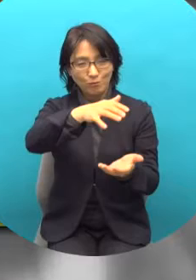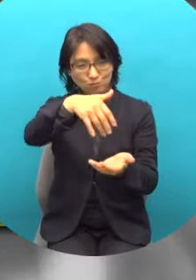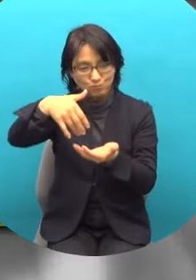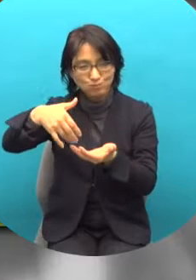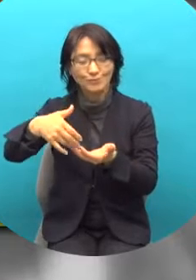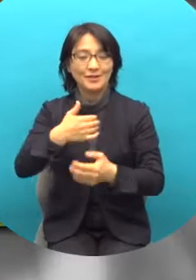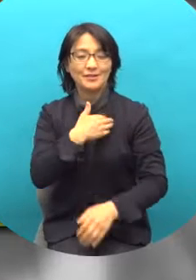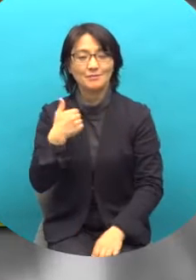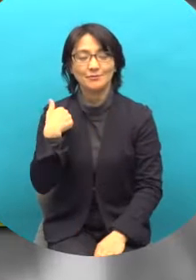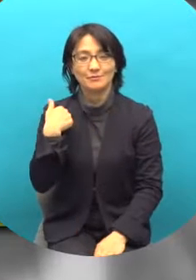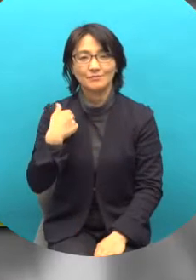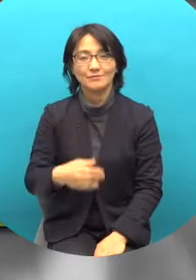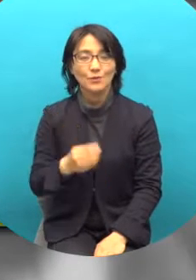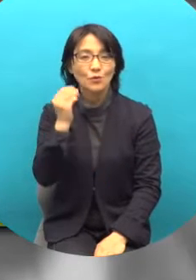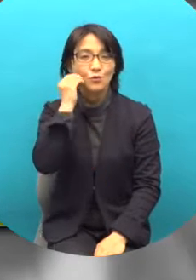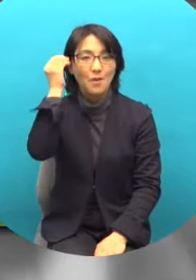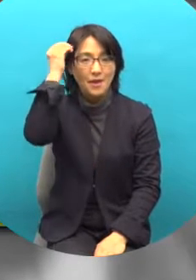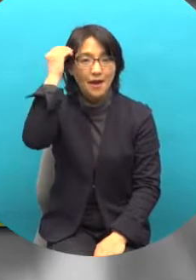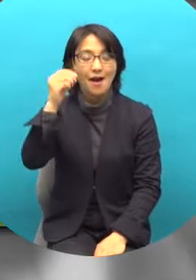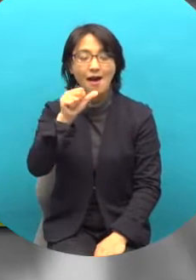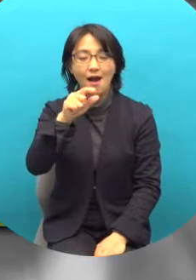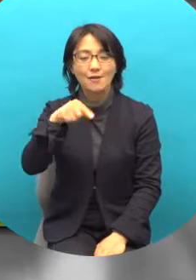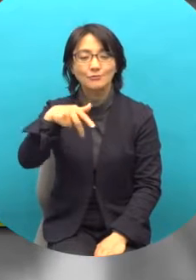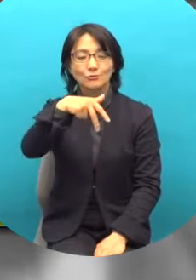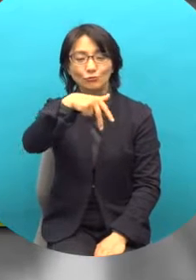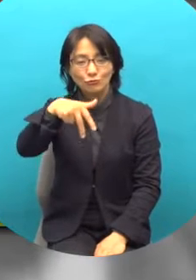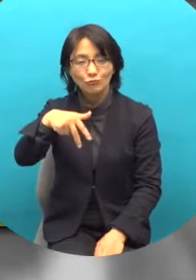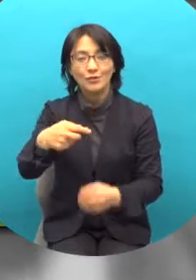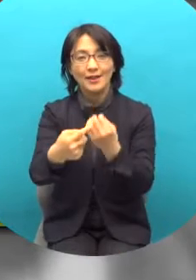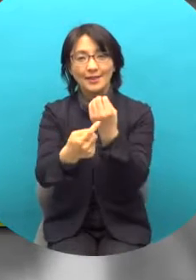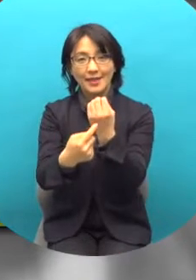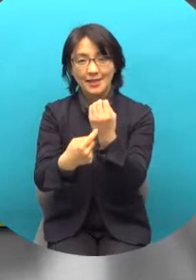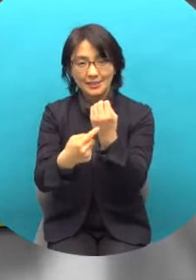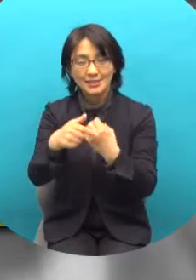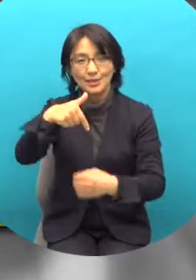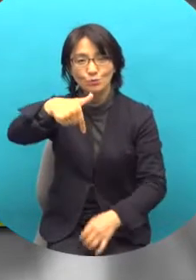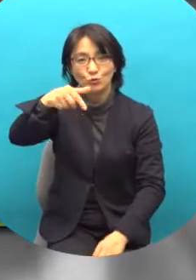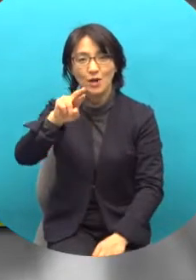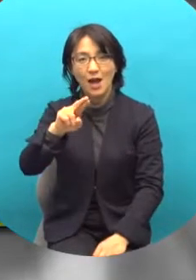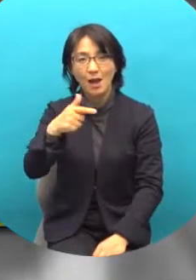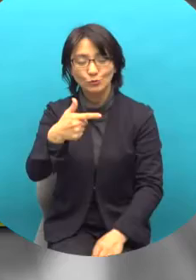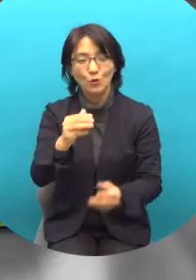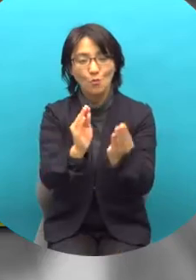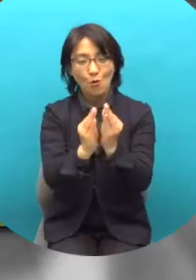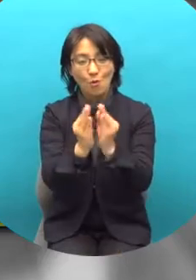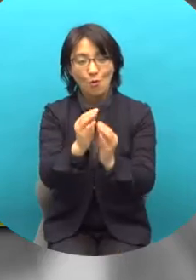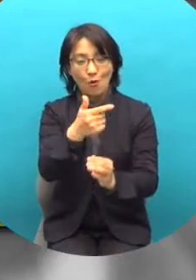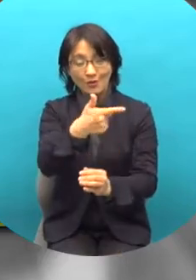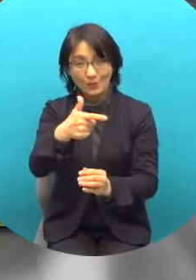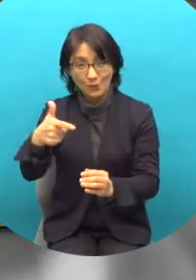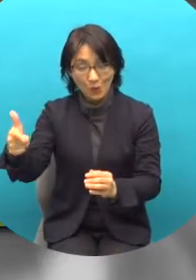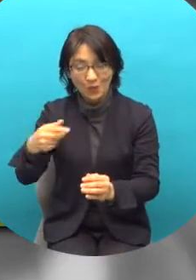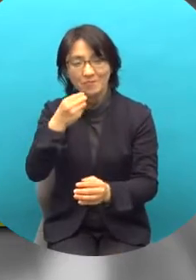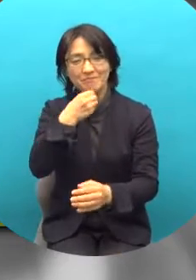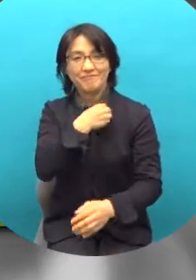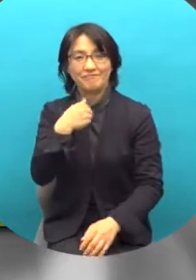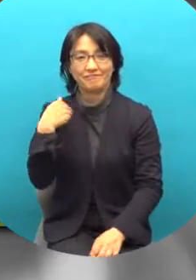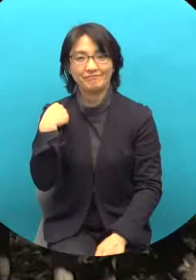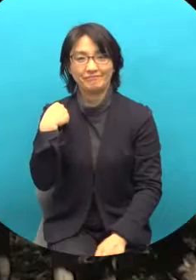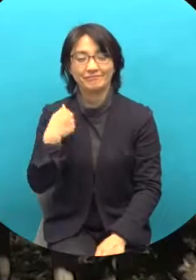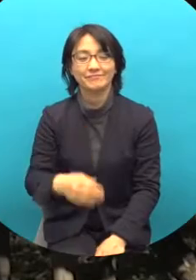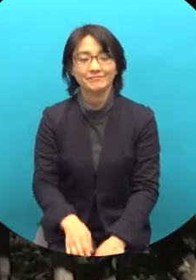地。梅やあんず、梨やプラム、桃などのみずみずしい果物を味わうことができます